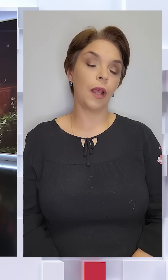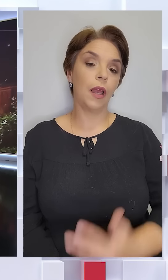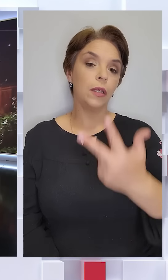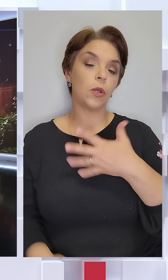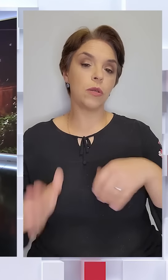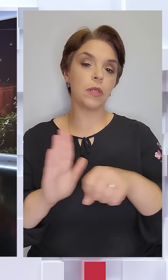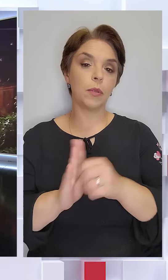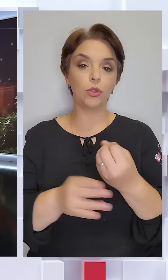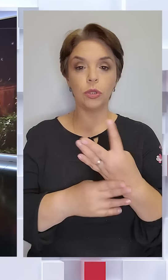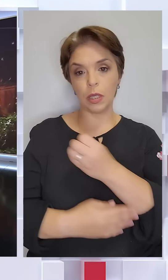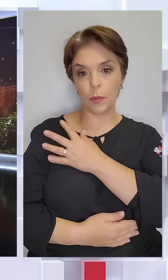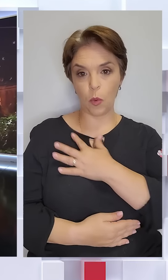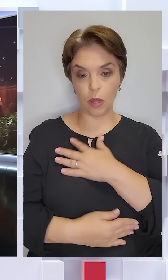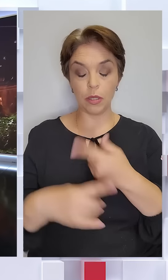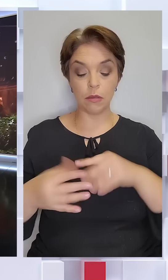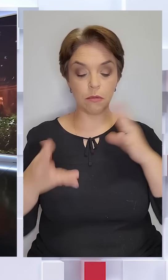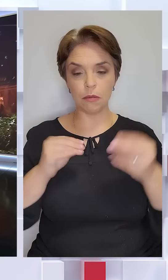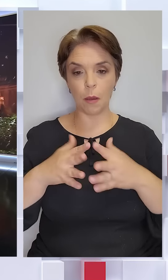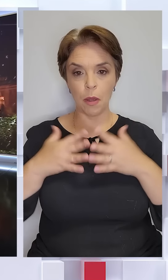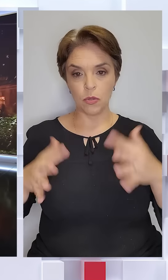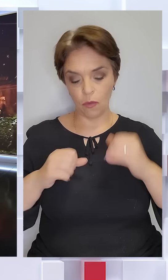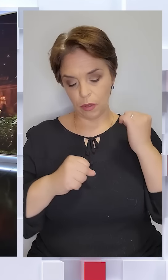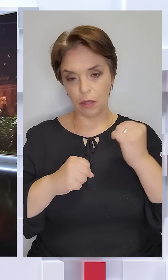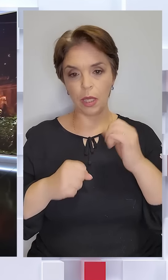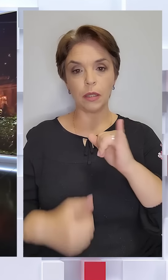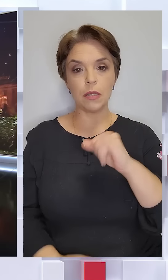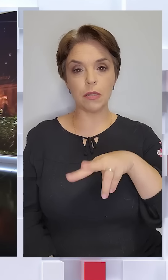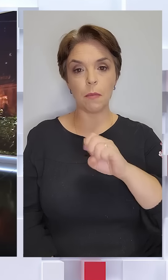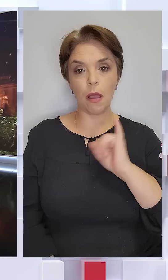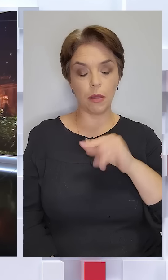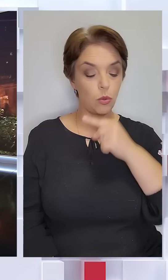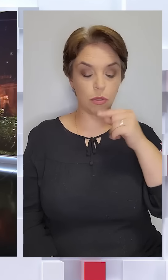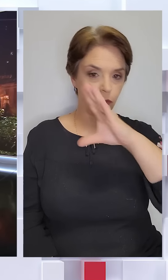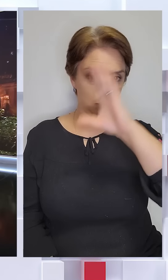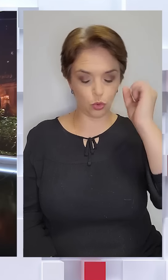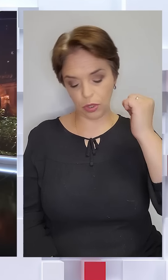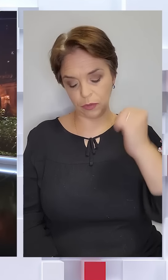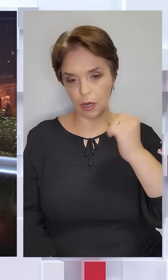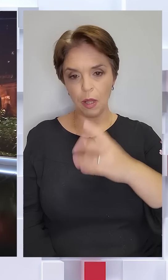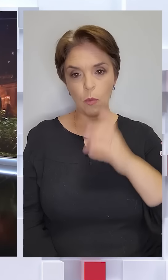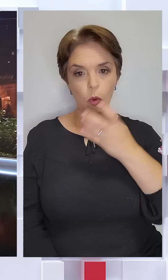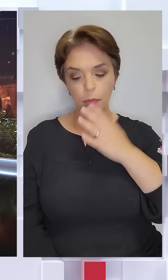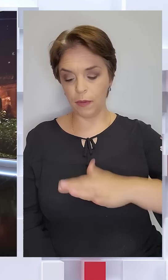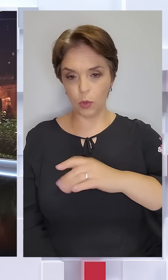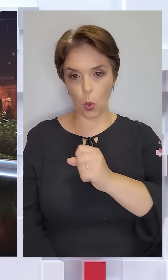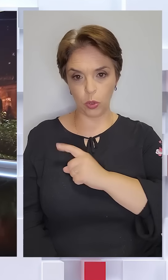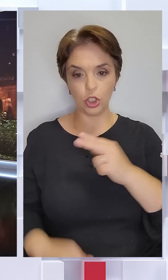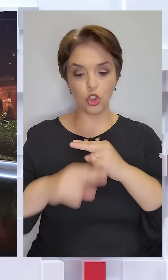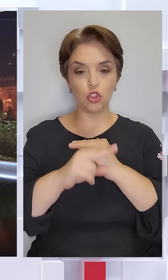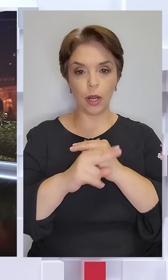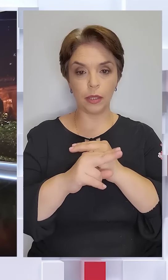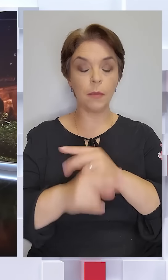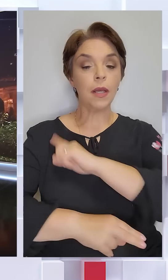Троє загиблих, 14 поранених – це наслідок масованої атаки на Ізмаїл. Росіяни вночі вдарили по півдню Одещини